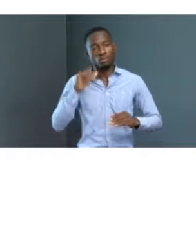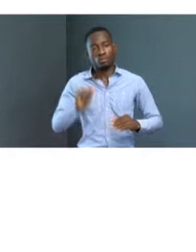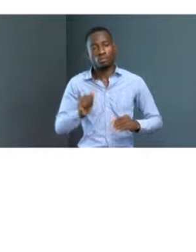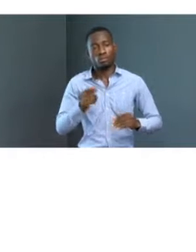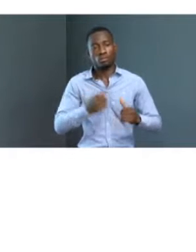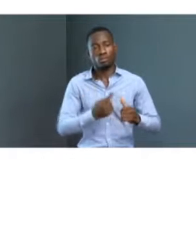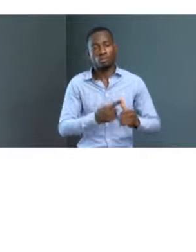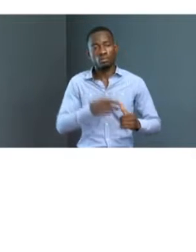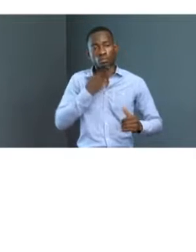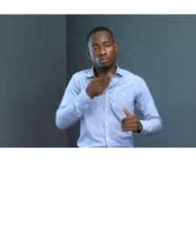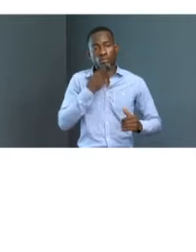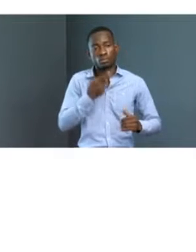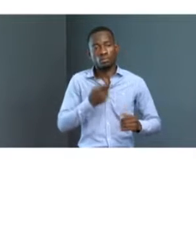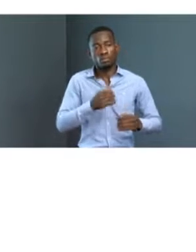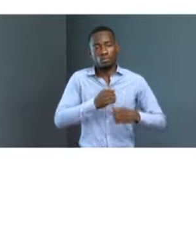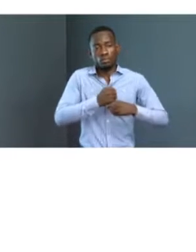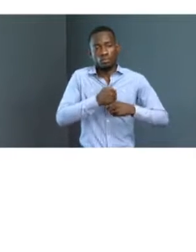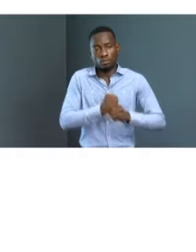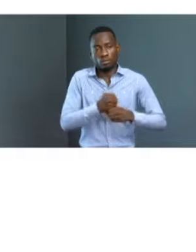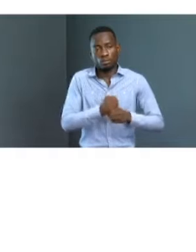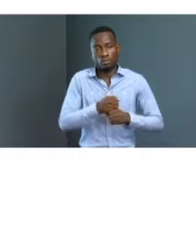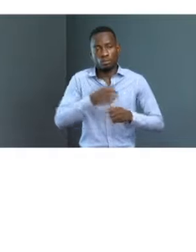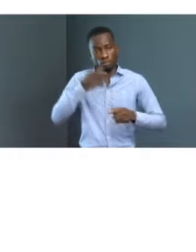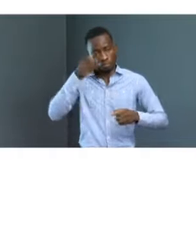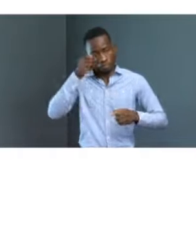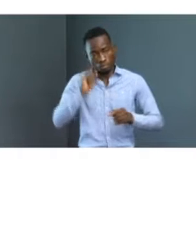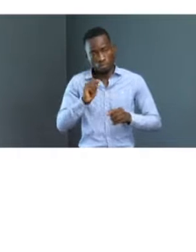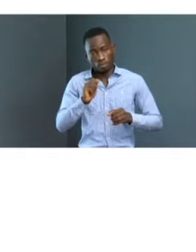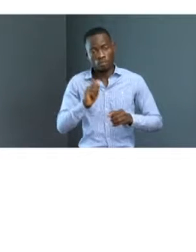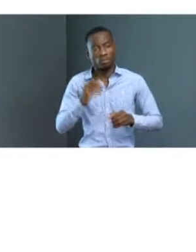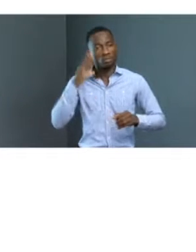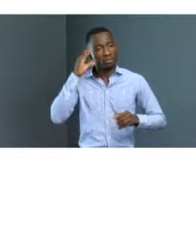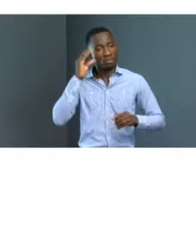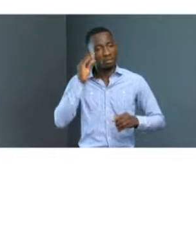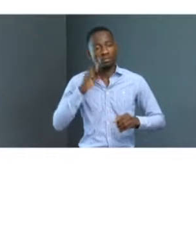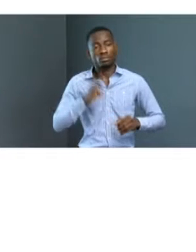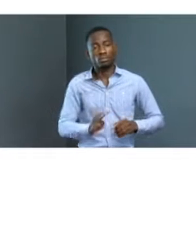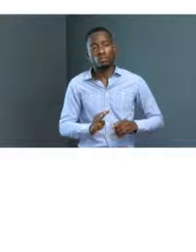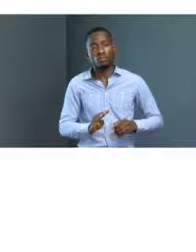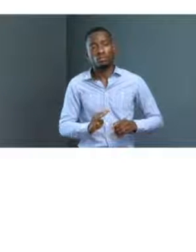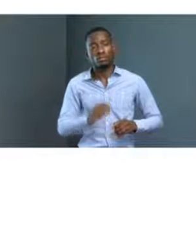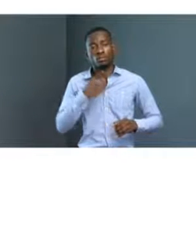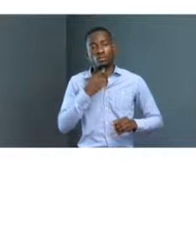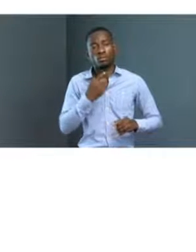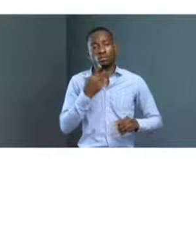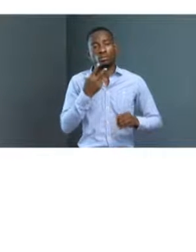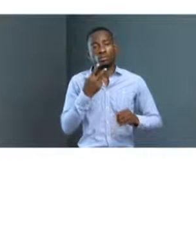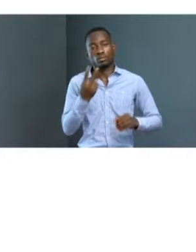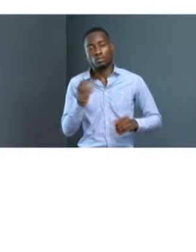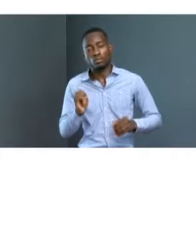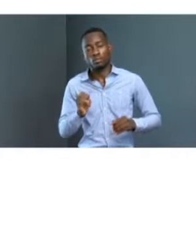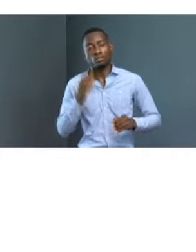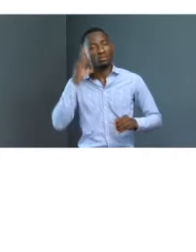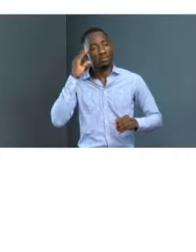nous parle de la régénération du chapeau. L'expérience B, qui est donc la deuxième